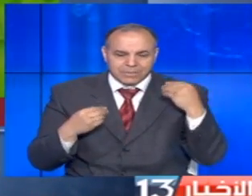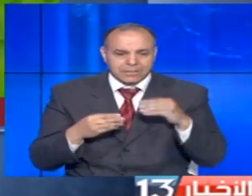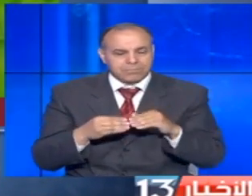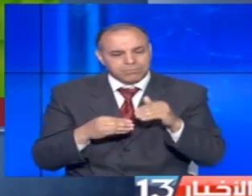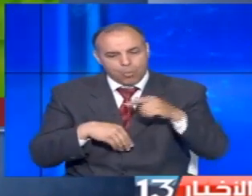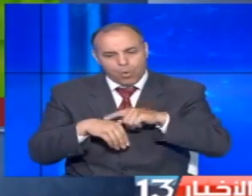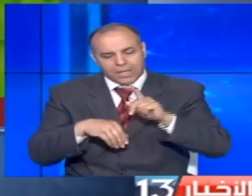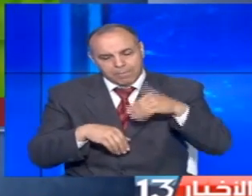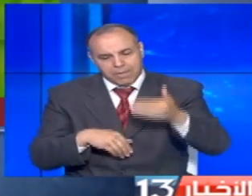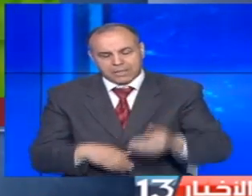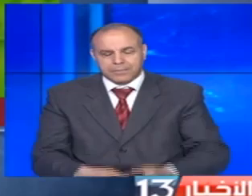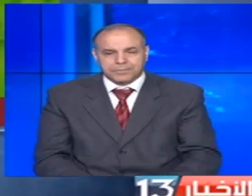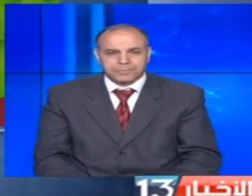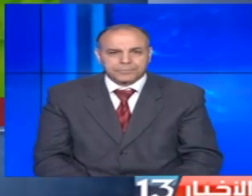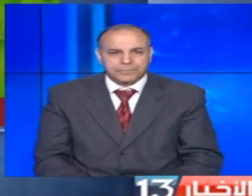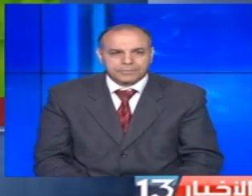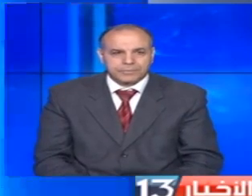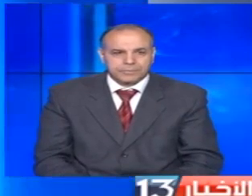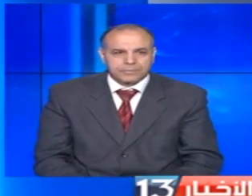موعد